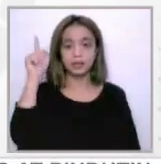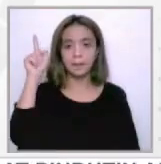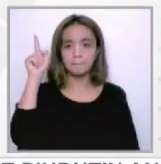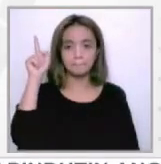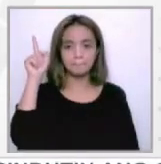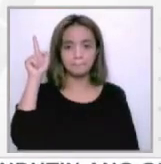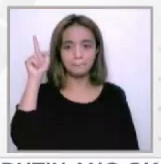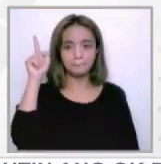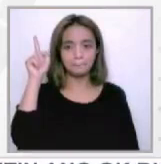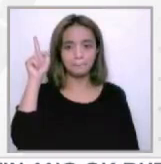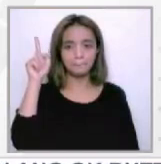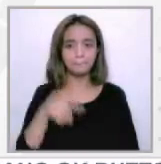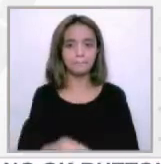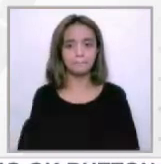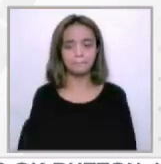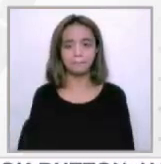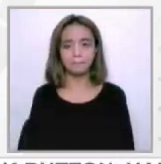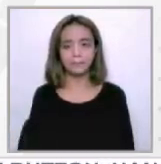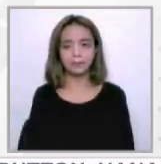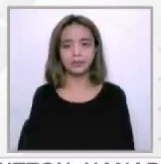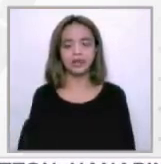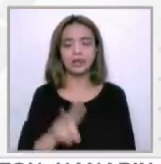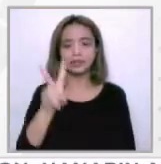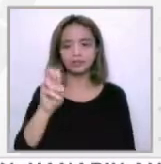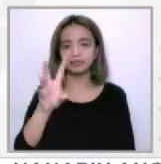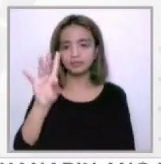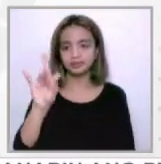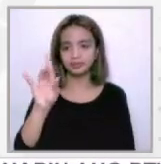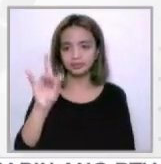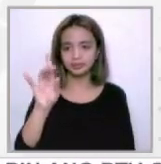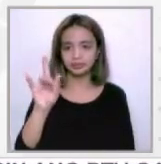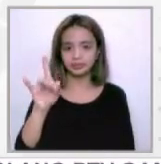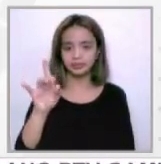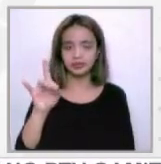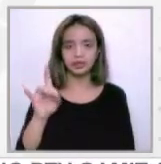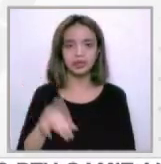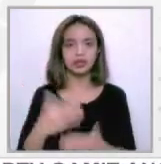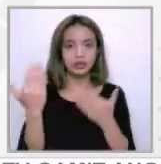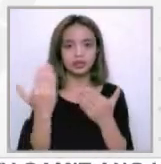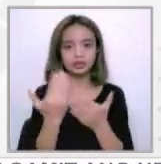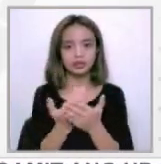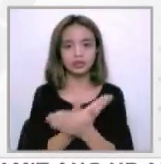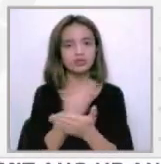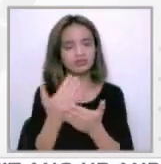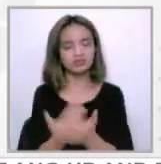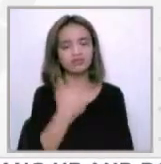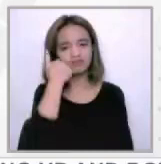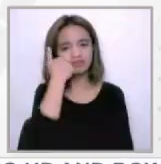2,759,076 na ang mga gumaling. 218 naman ang mga bagong nasawi, kaya nasa